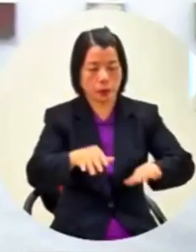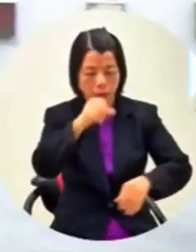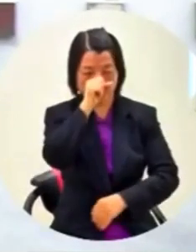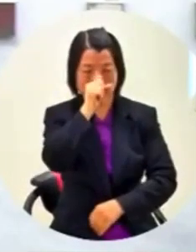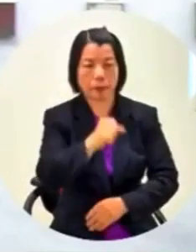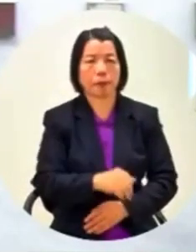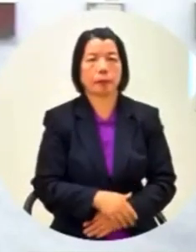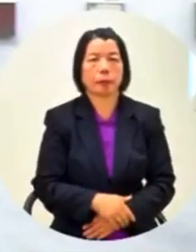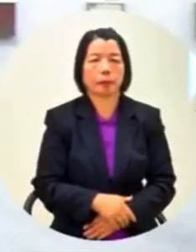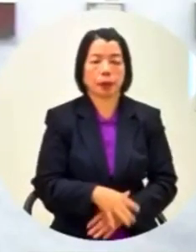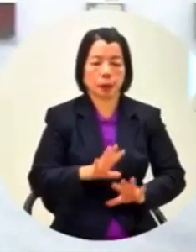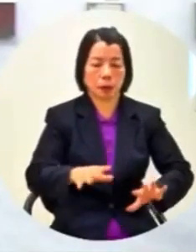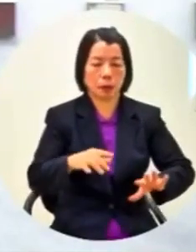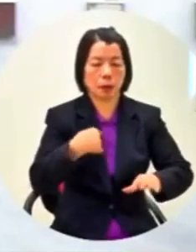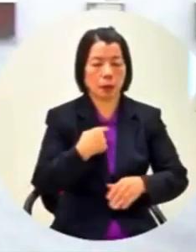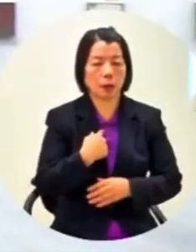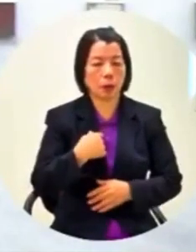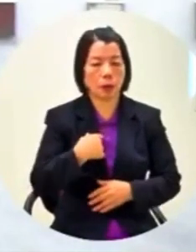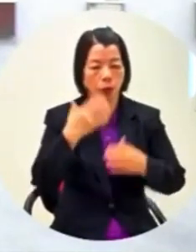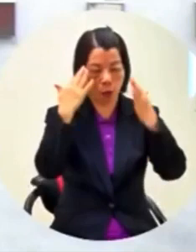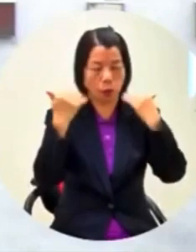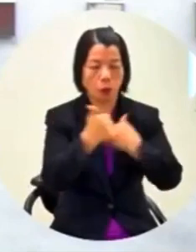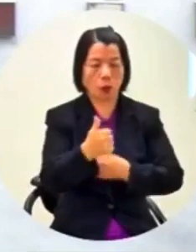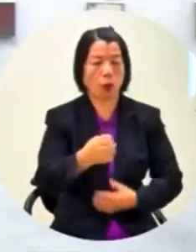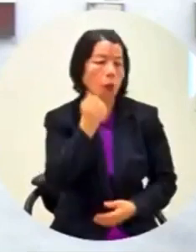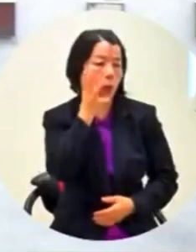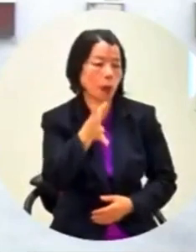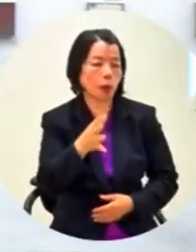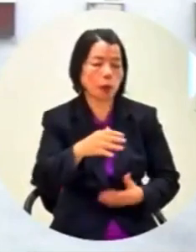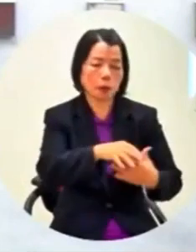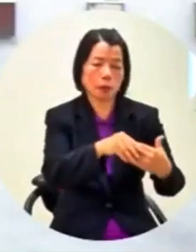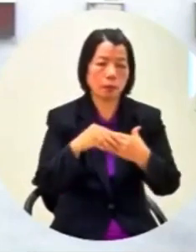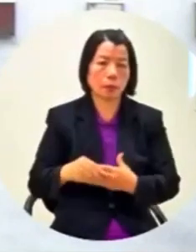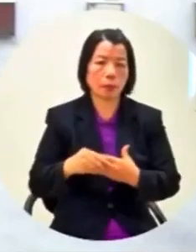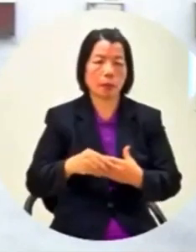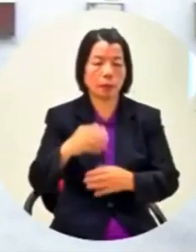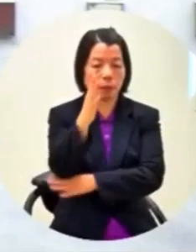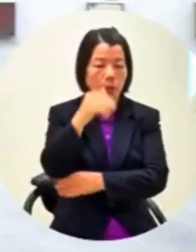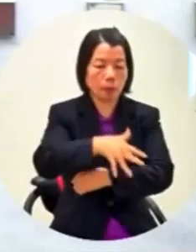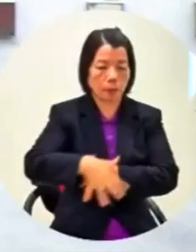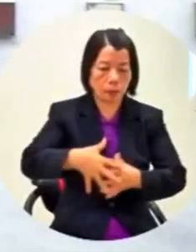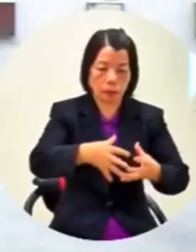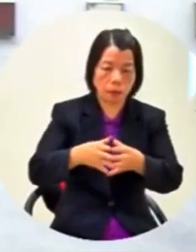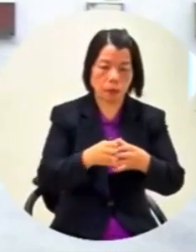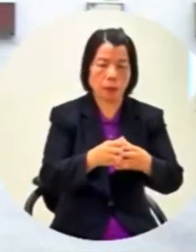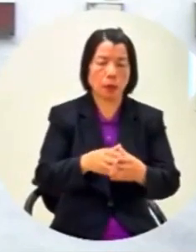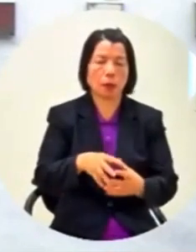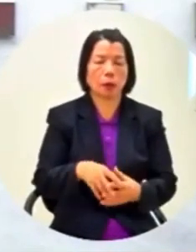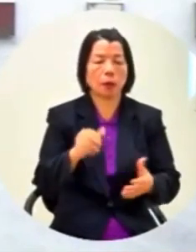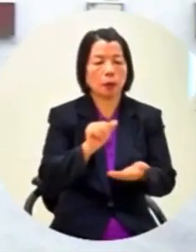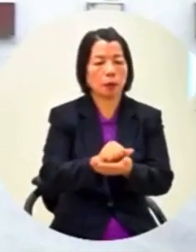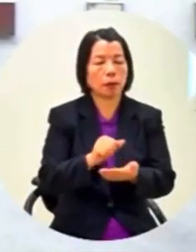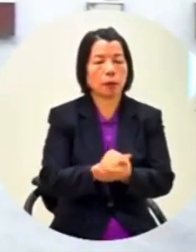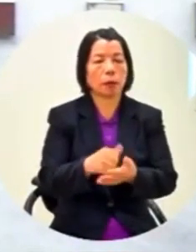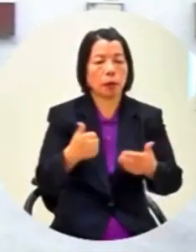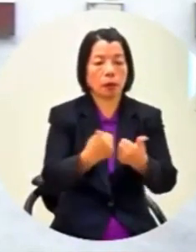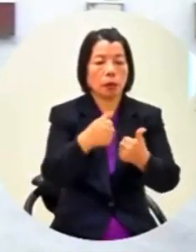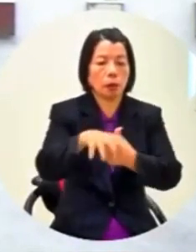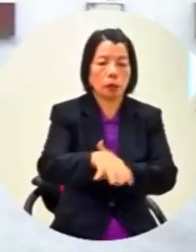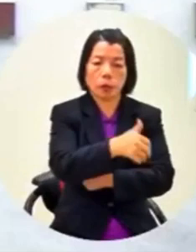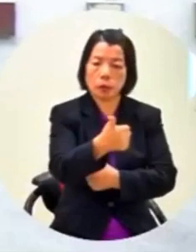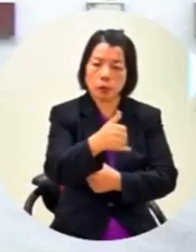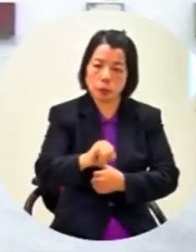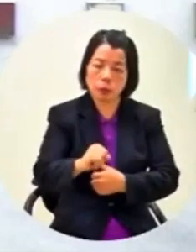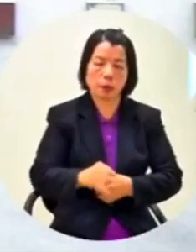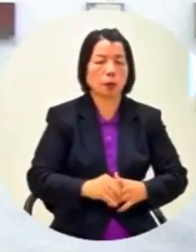今天国瑜非常荣幸率领市府团队向各位议会的女士先生以及市民朋